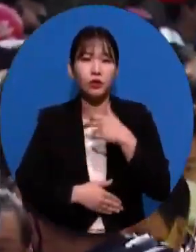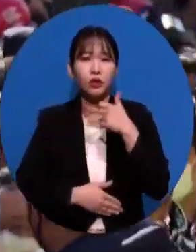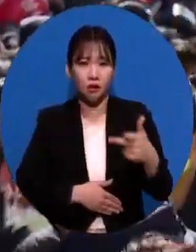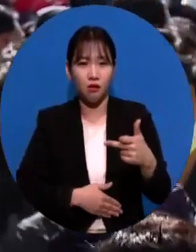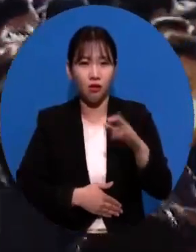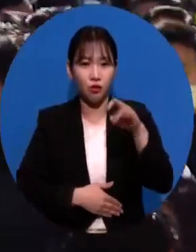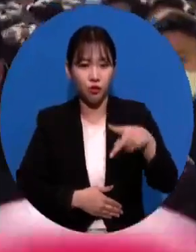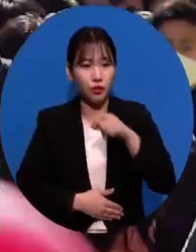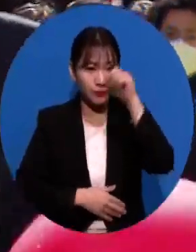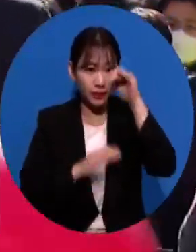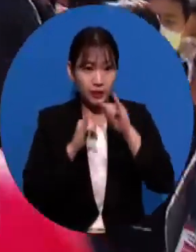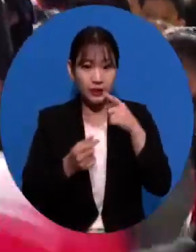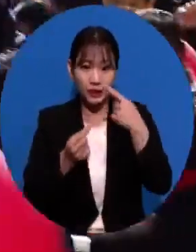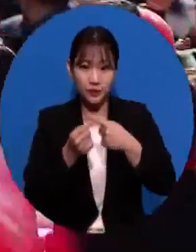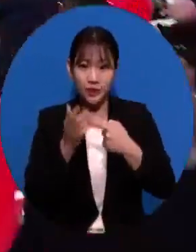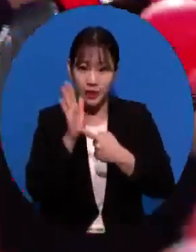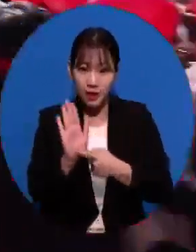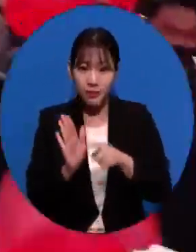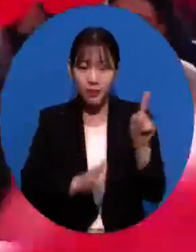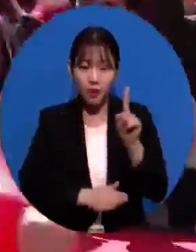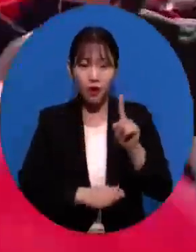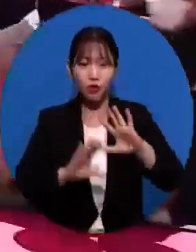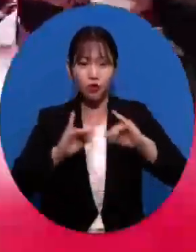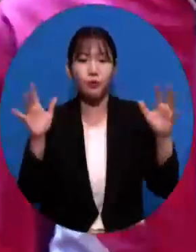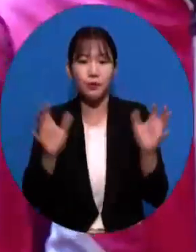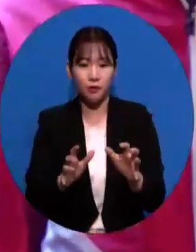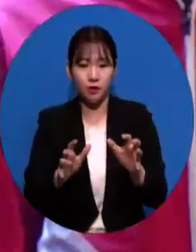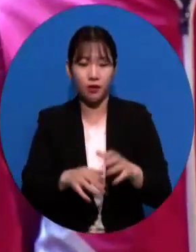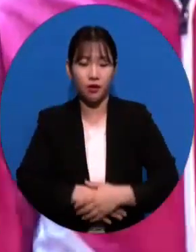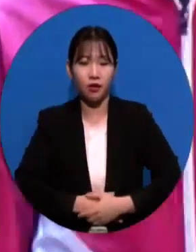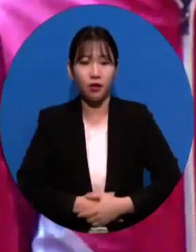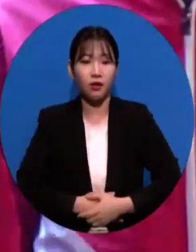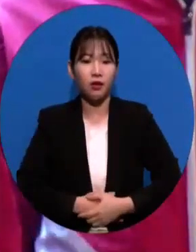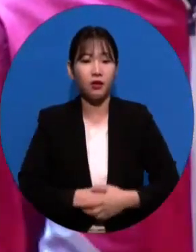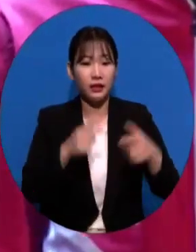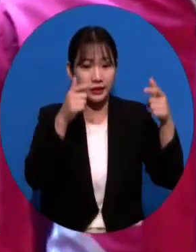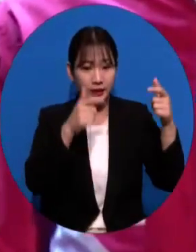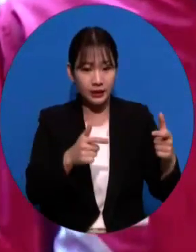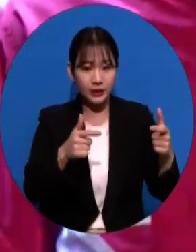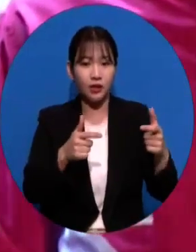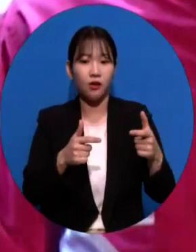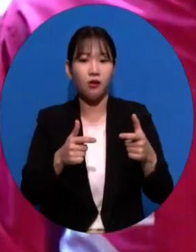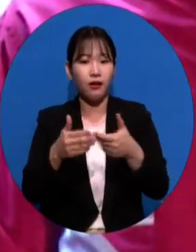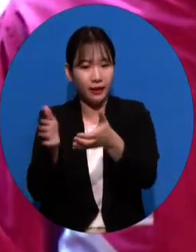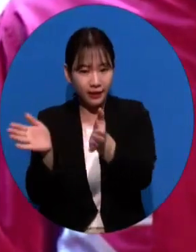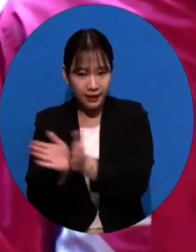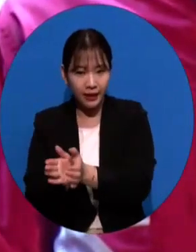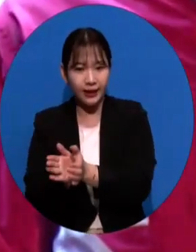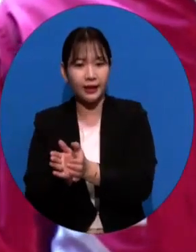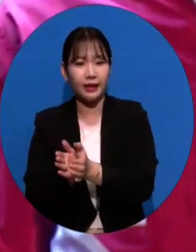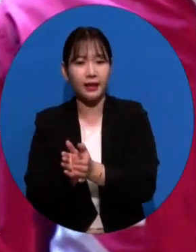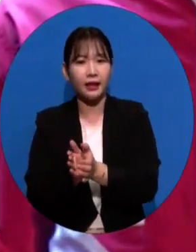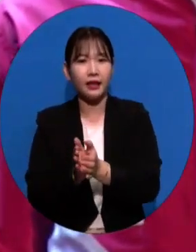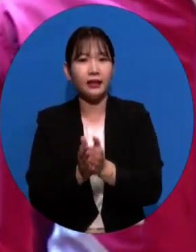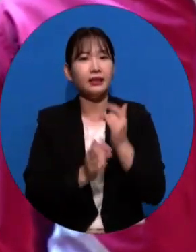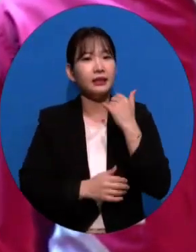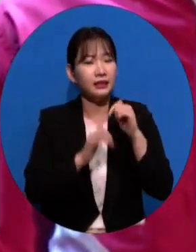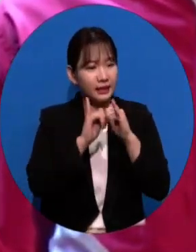첫 메시지는 국민 통합이었습니다. 지역이나 진영이나